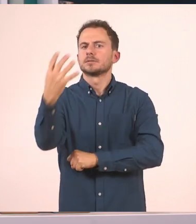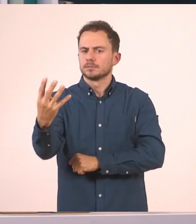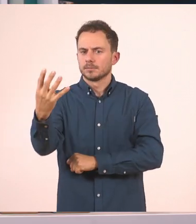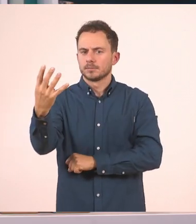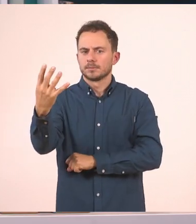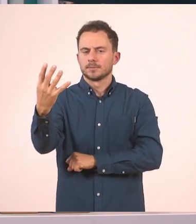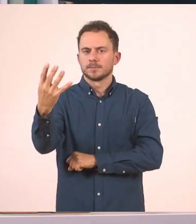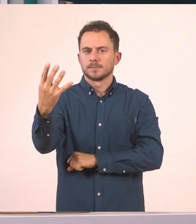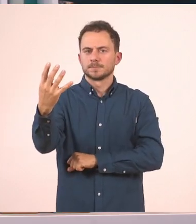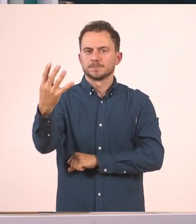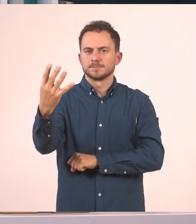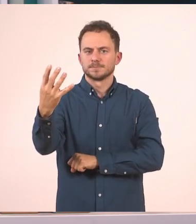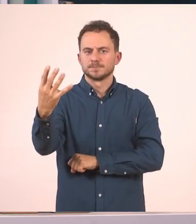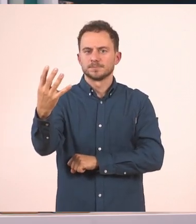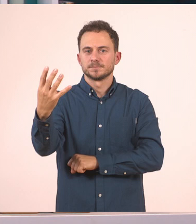4,